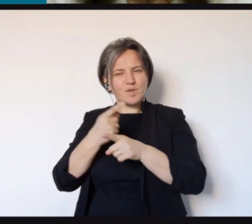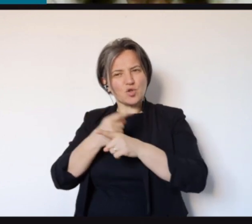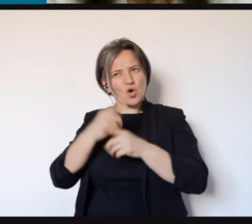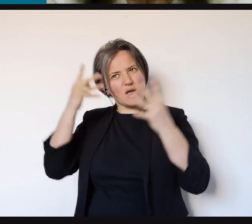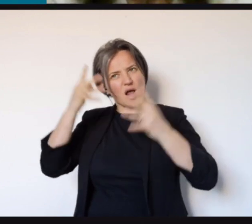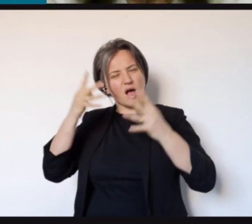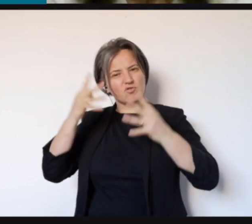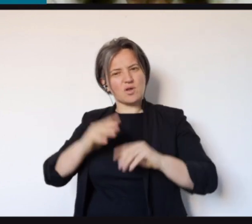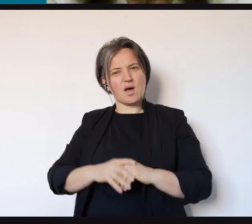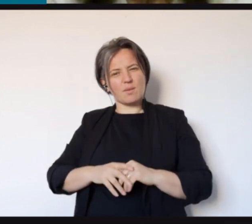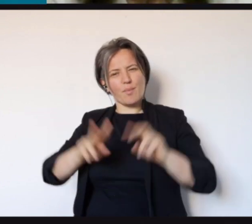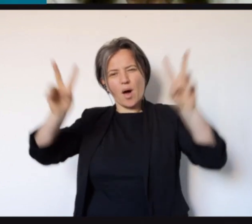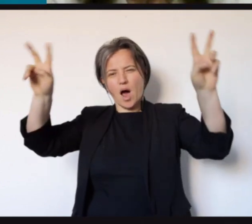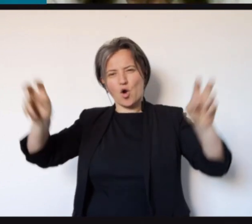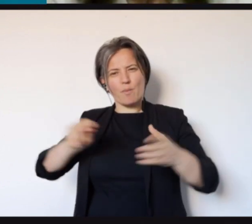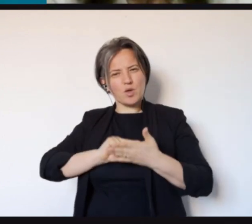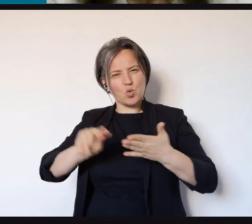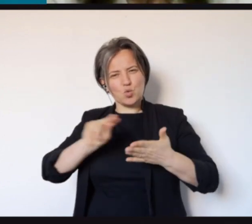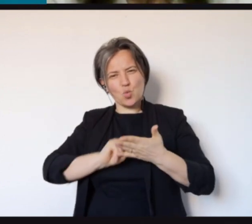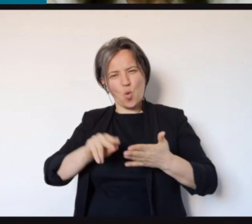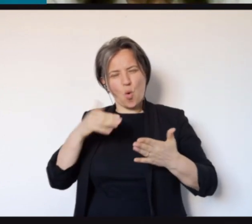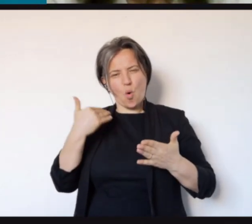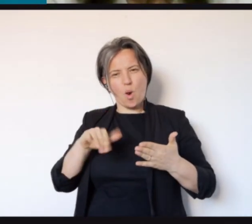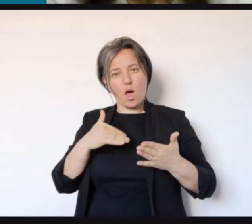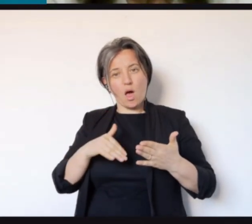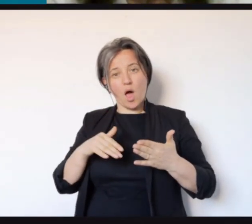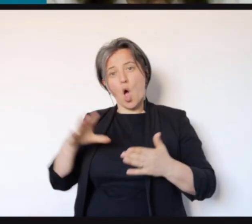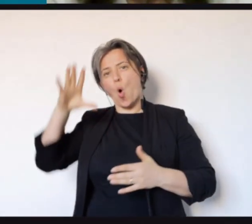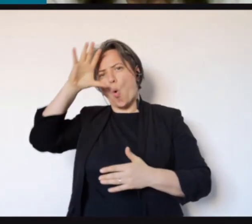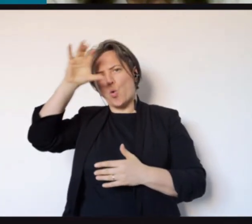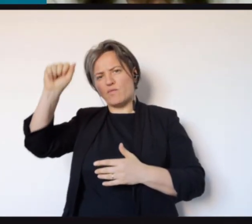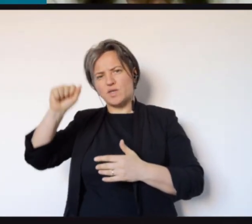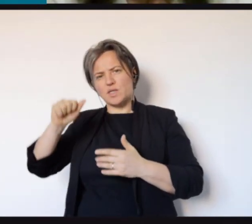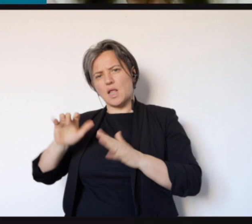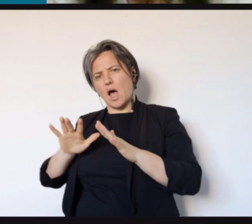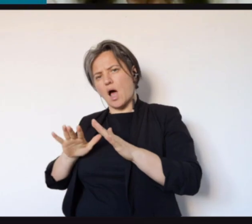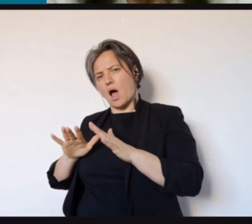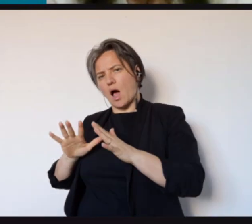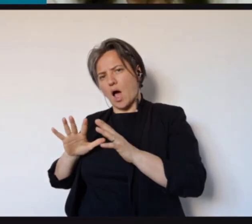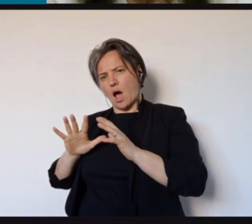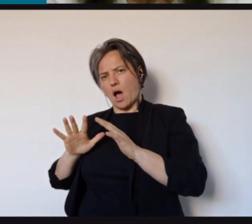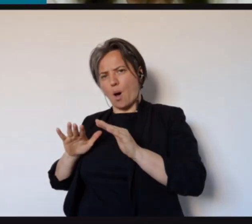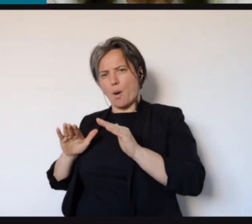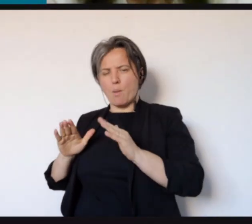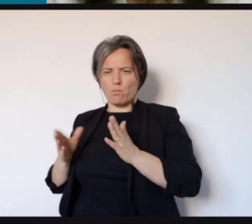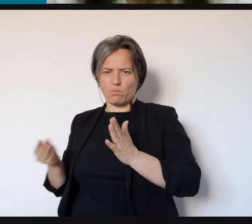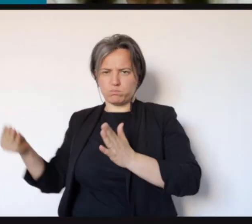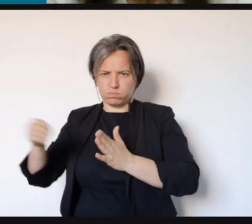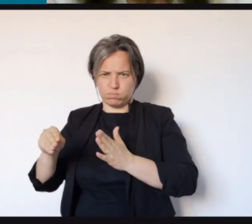per quello che riguarda le scuole. L'università è un passaggio